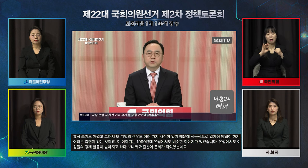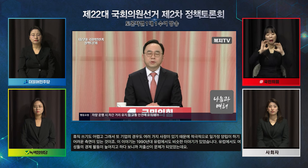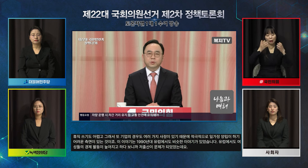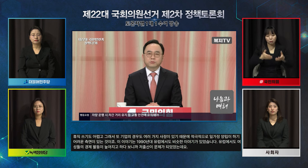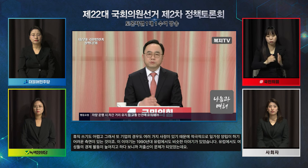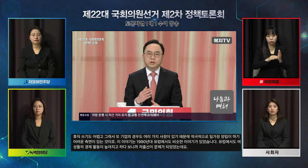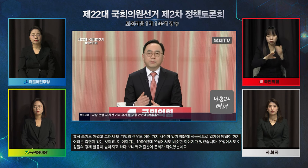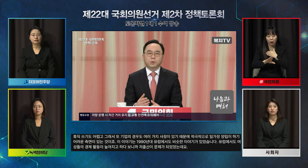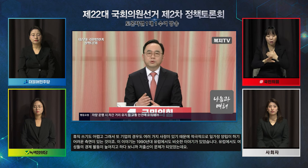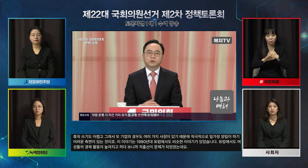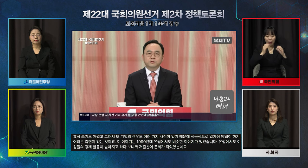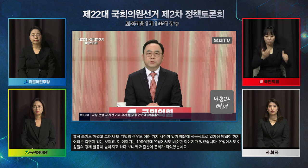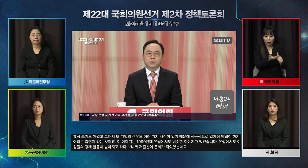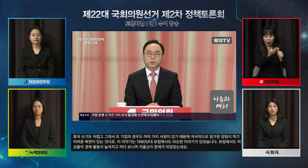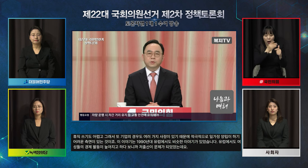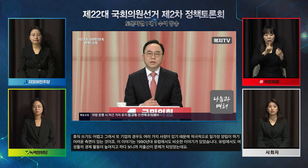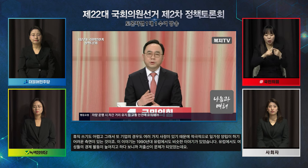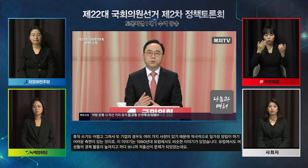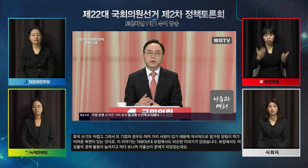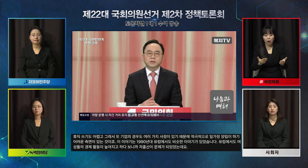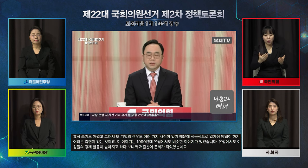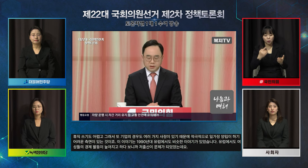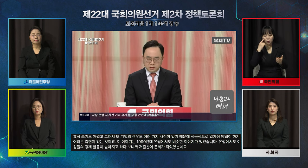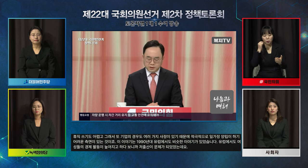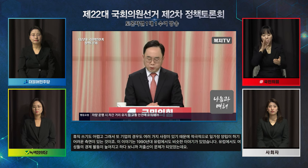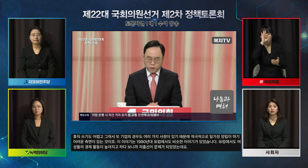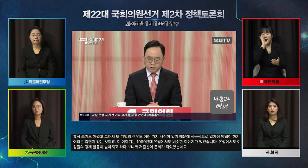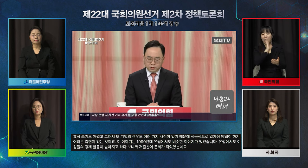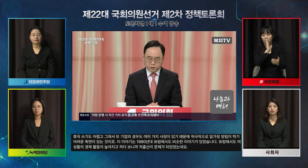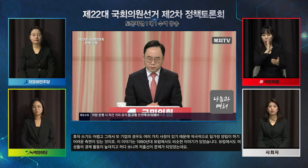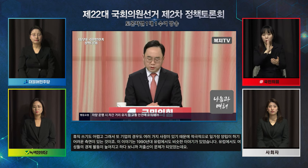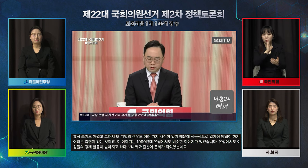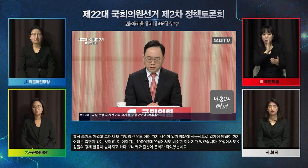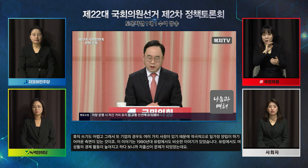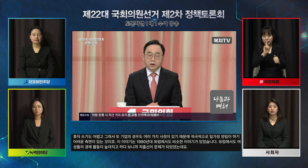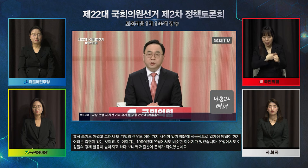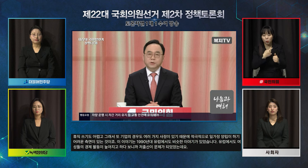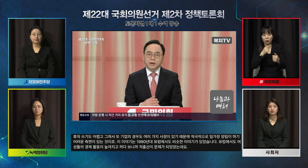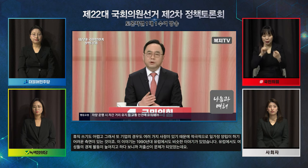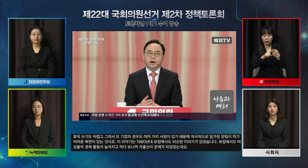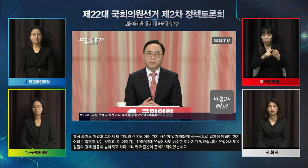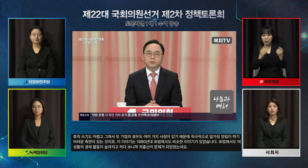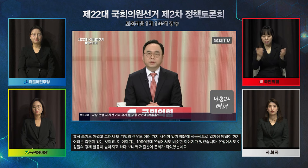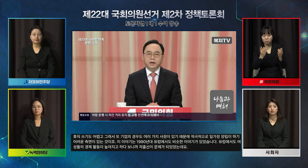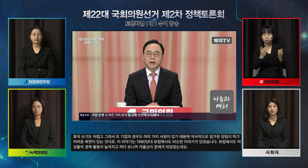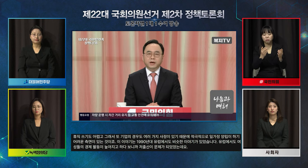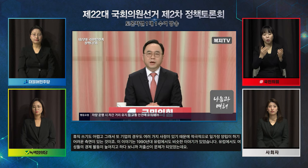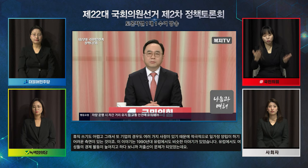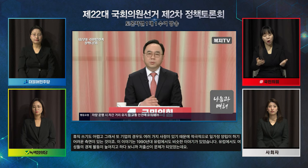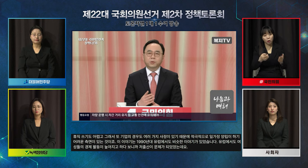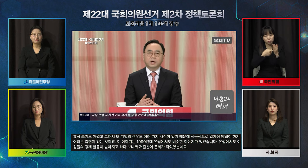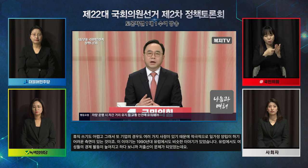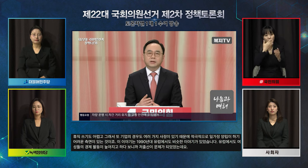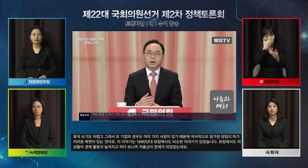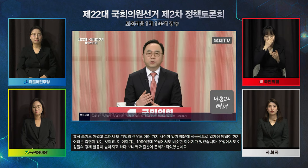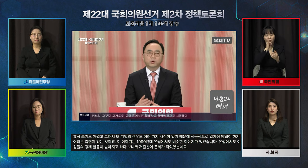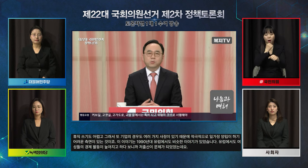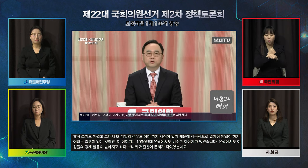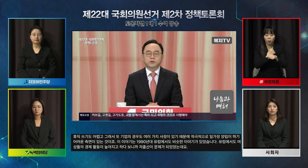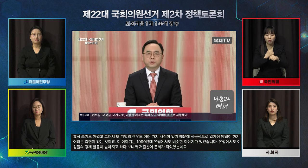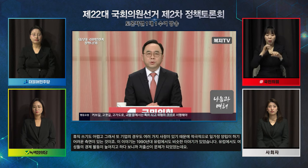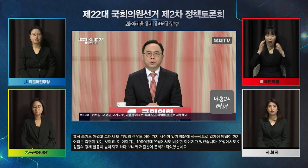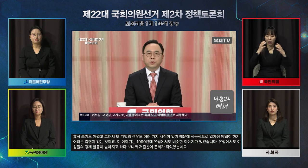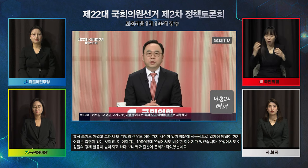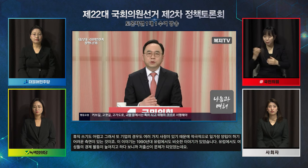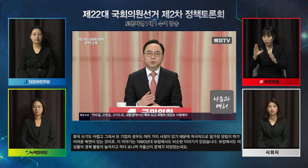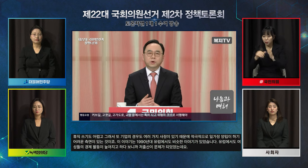안 보고 쓸 수 있도록 자동 개시를 제도화하는 것이고요. 그리고 자녀가 아플 때 부모가 자녀를